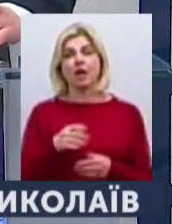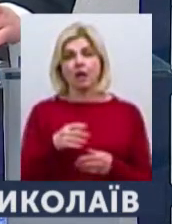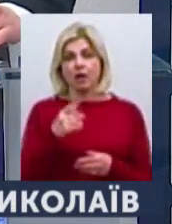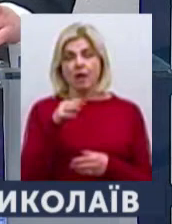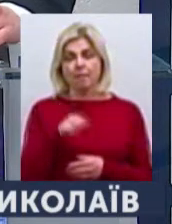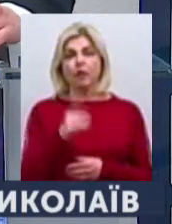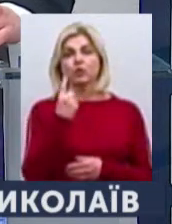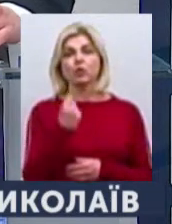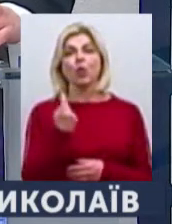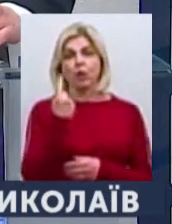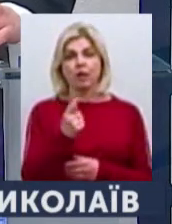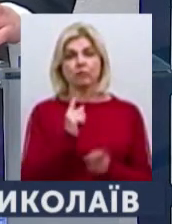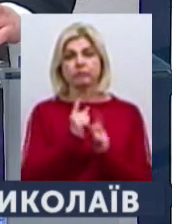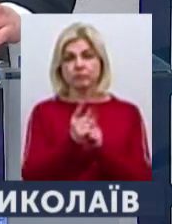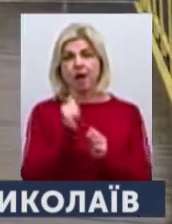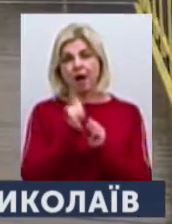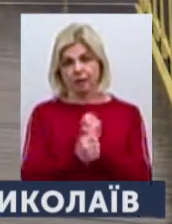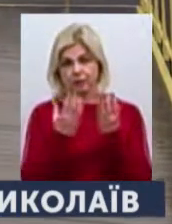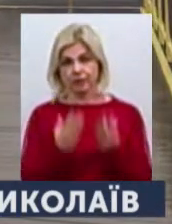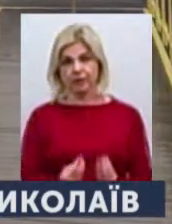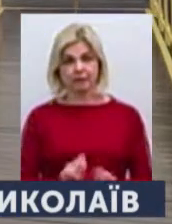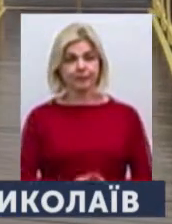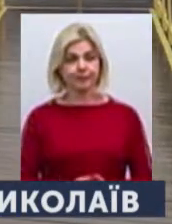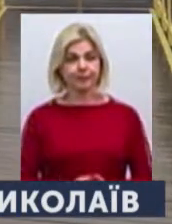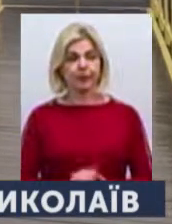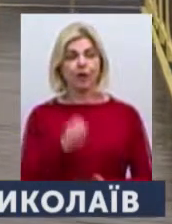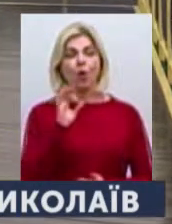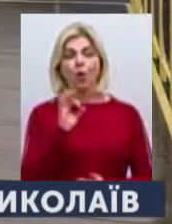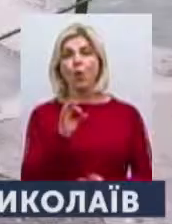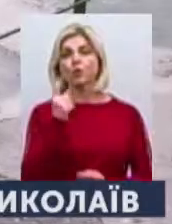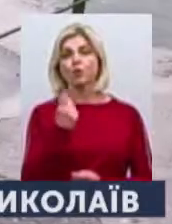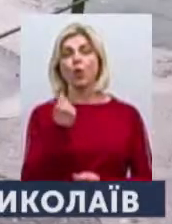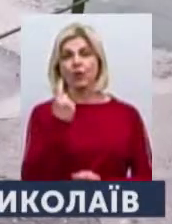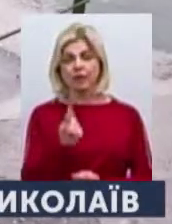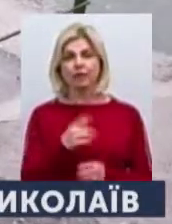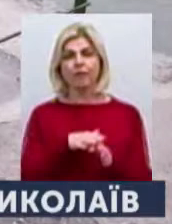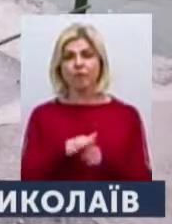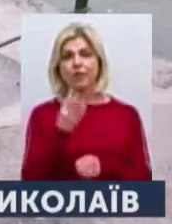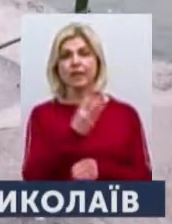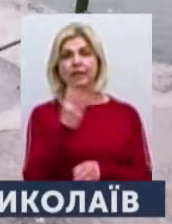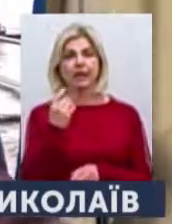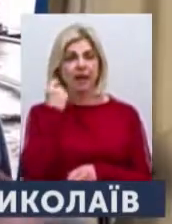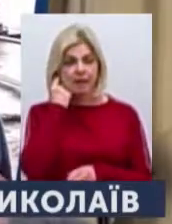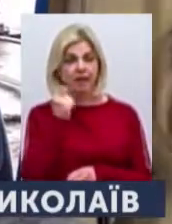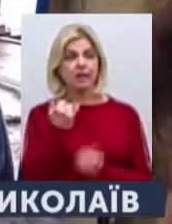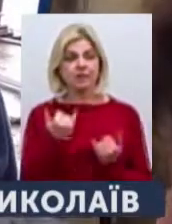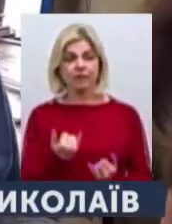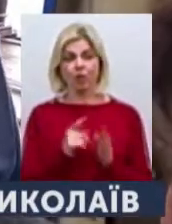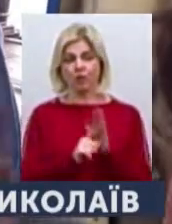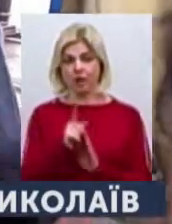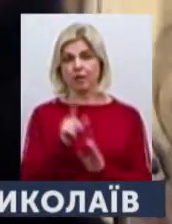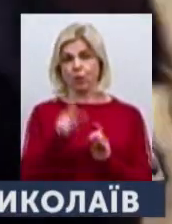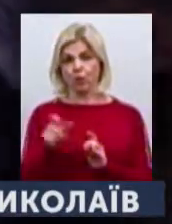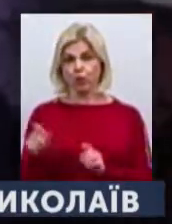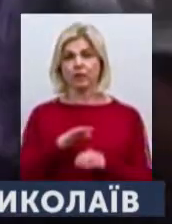ОМ-101 курсуватиме щоденно. Катер ОМ-101 – 33 роки. Цьогоріч здійснювати пасажирські перевезення ним почали